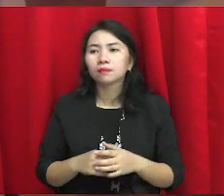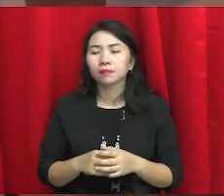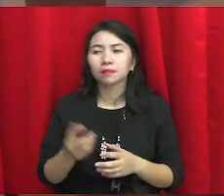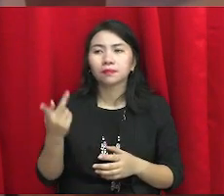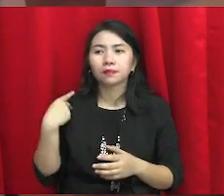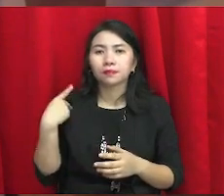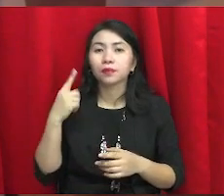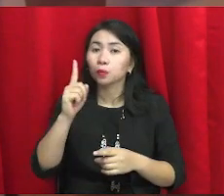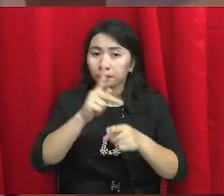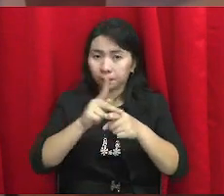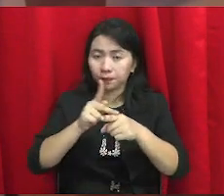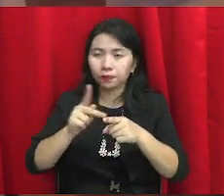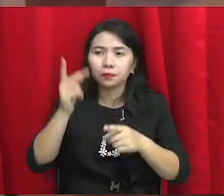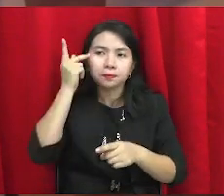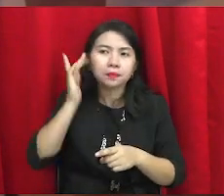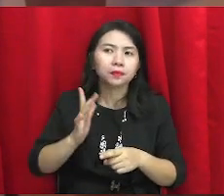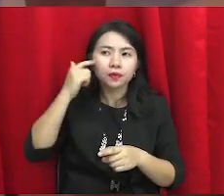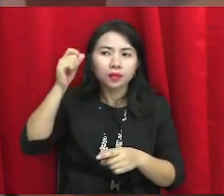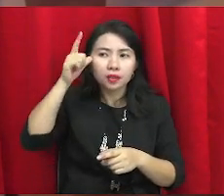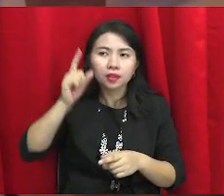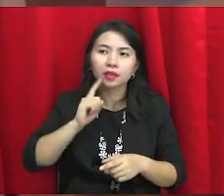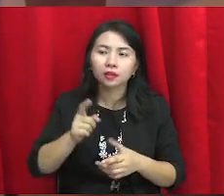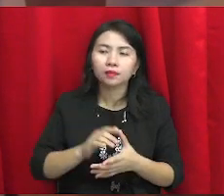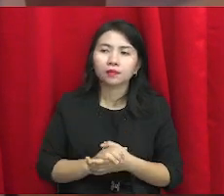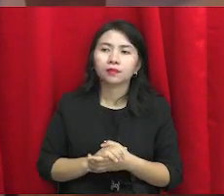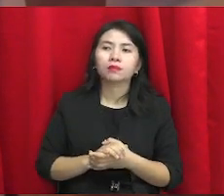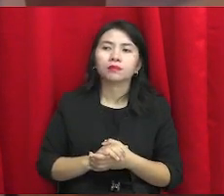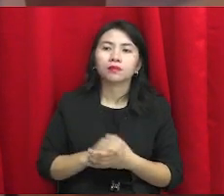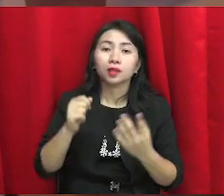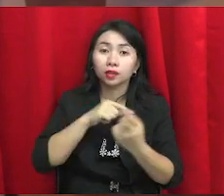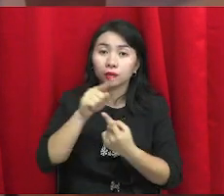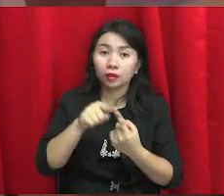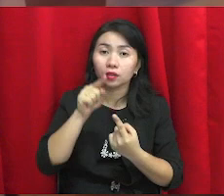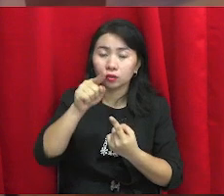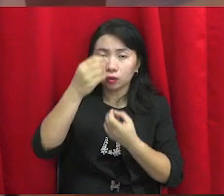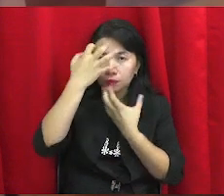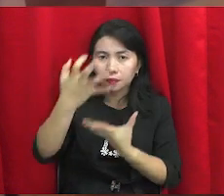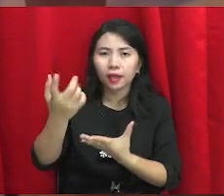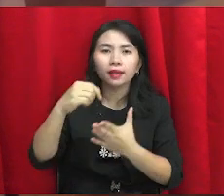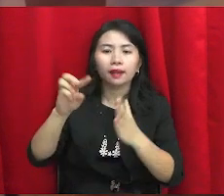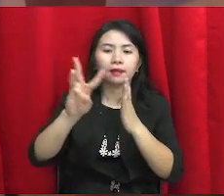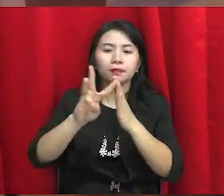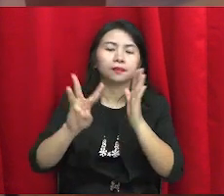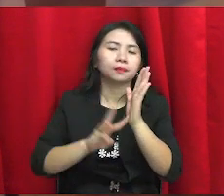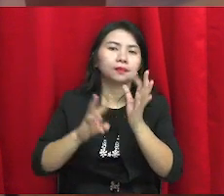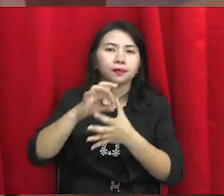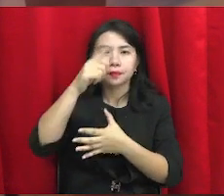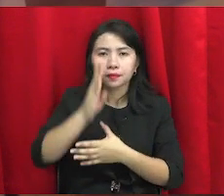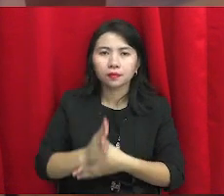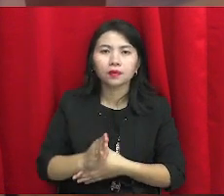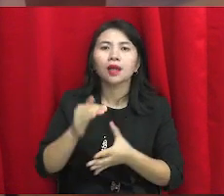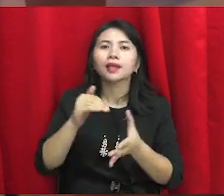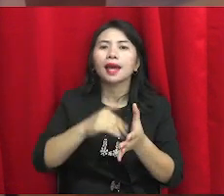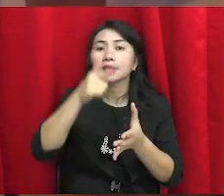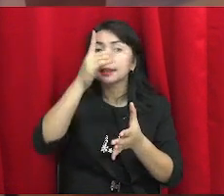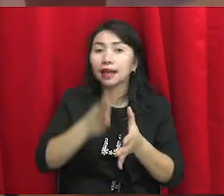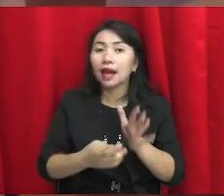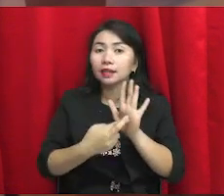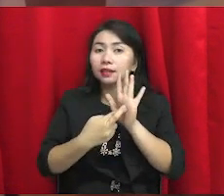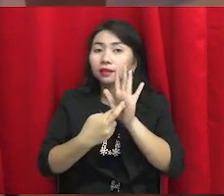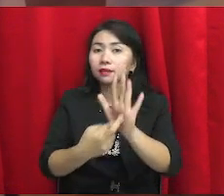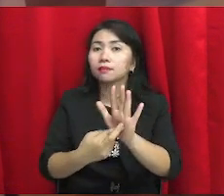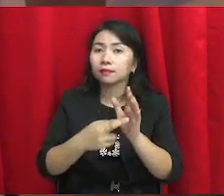prinsipyo na binitawan ni Pastor, sir, na habang sumusunod ka sa will ng Panginoon, i-re-reveal niya